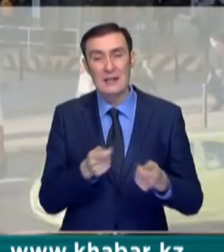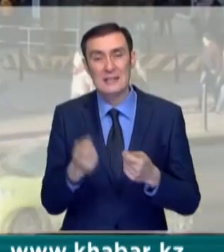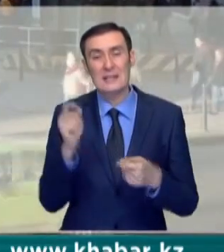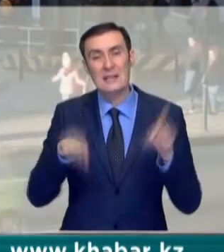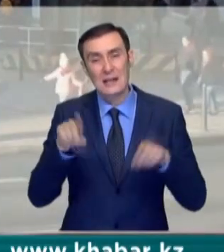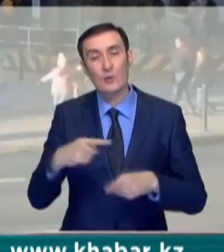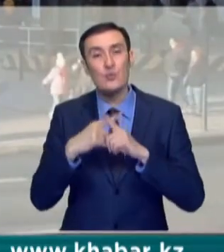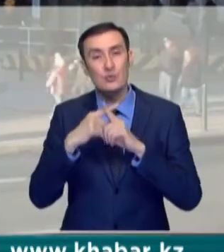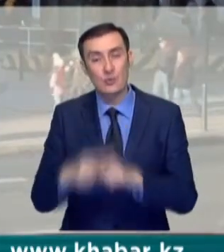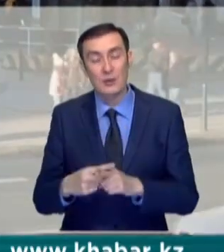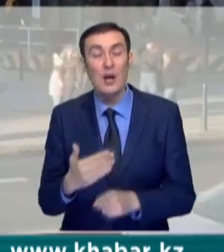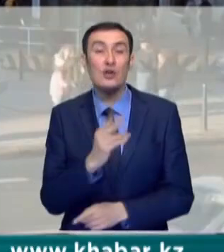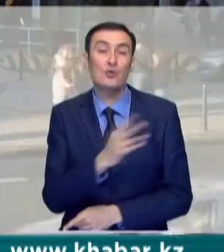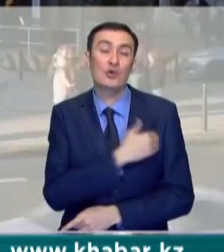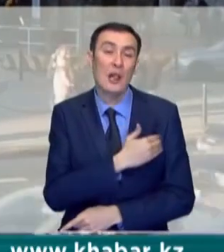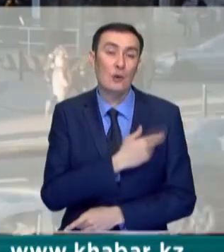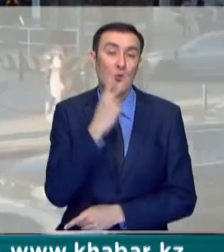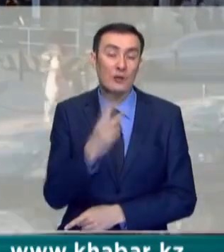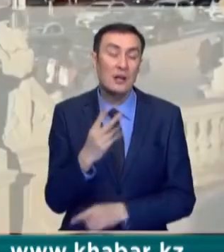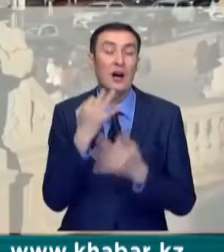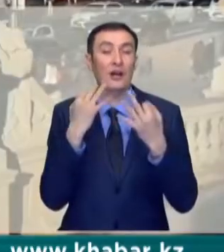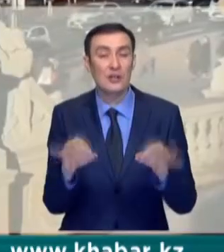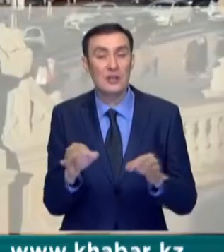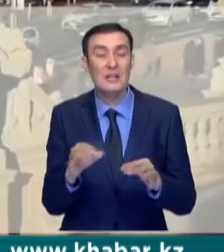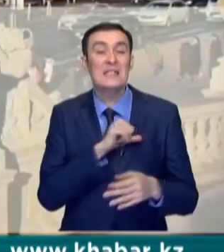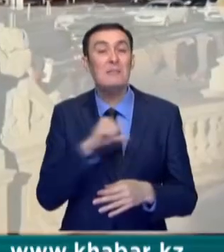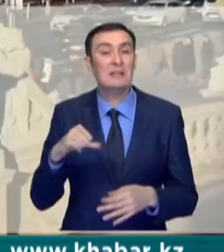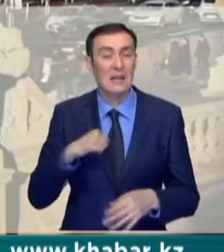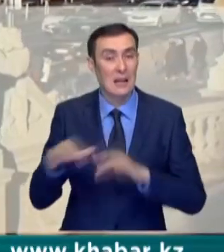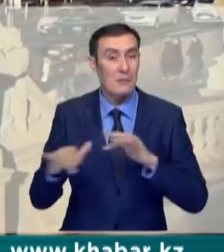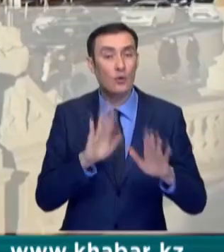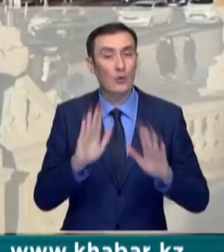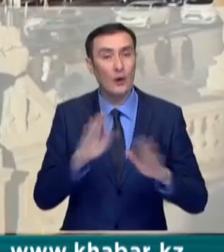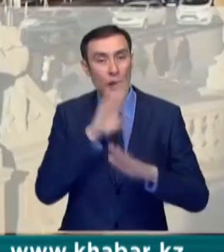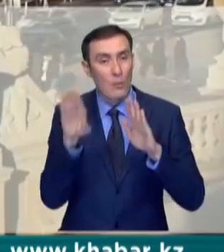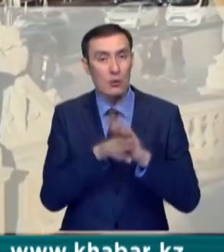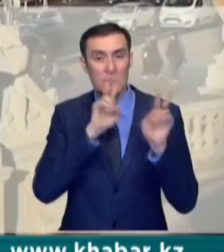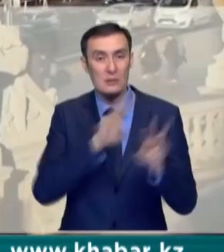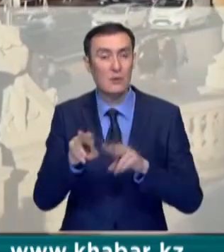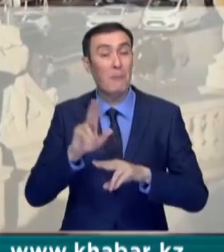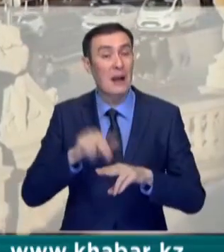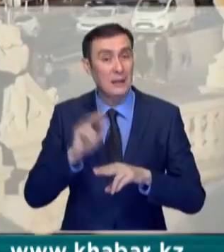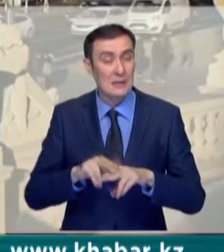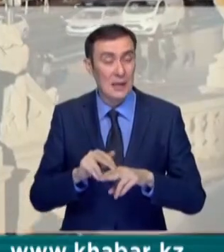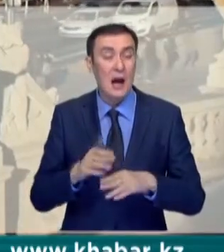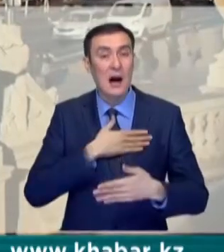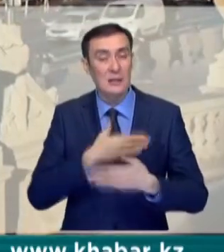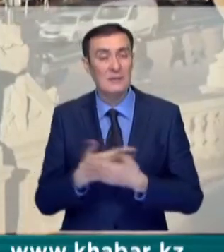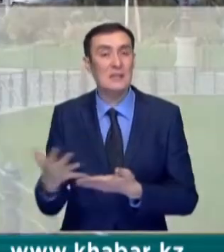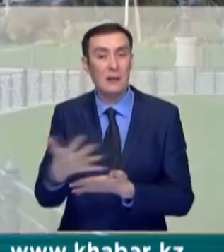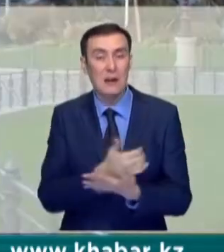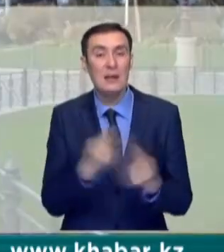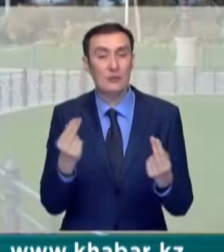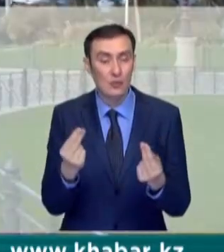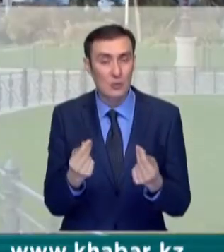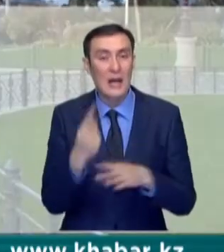некоторые уступки. Желающим увидеть салют разрешат его провести самостоятельно, но под контролем полиции. Активисты уже собрали необходимую